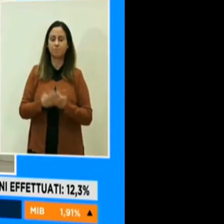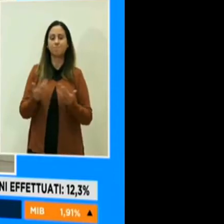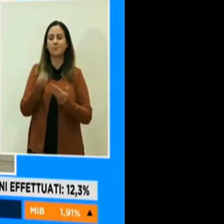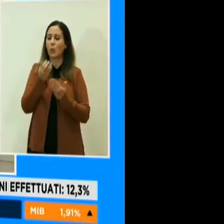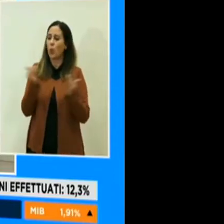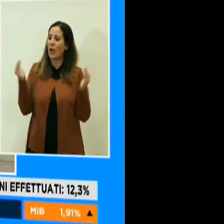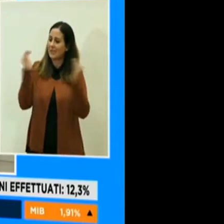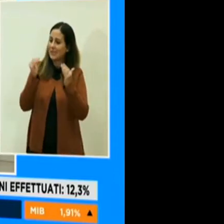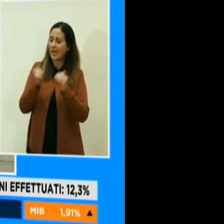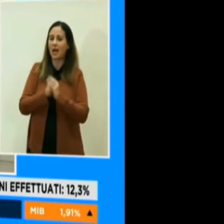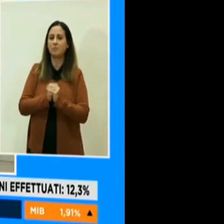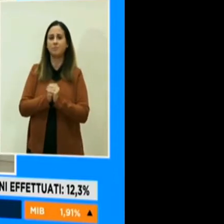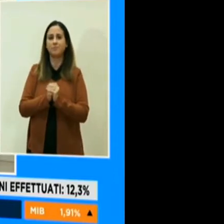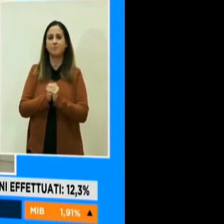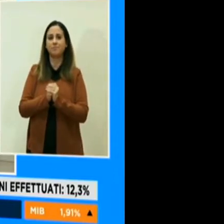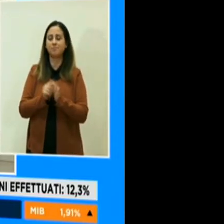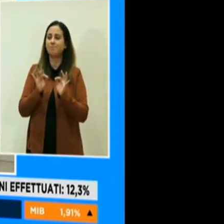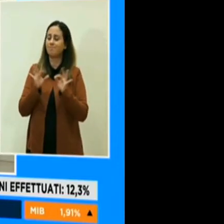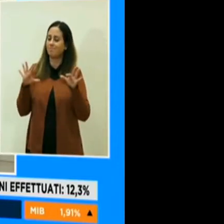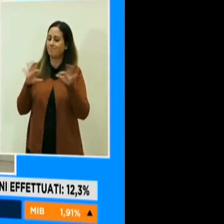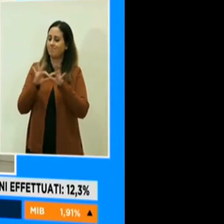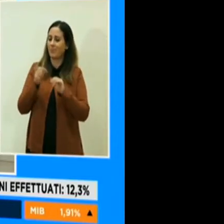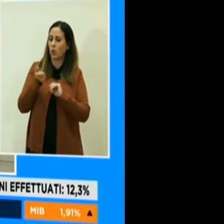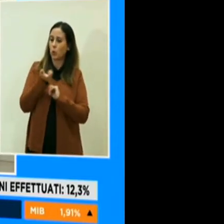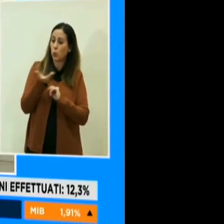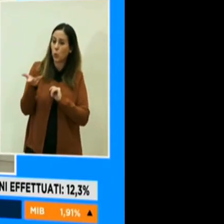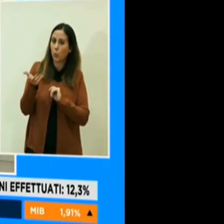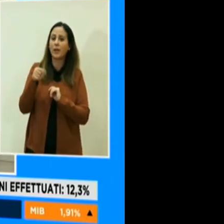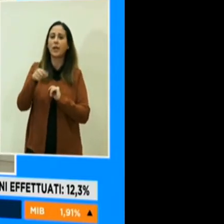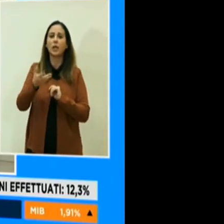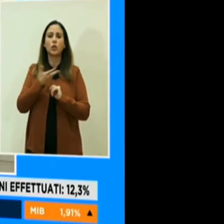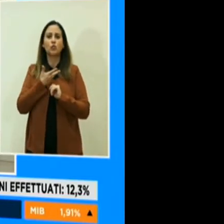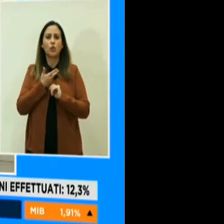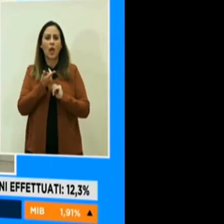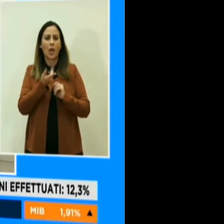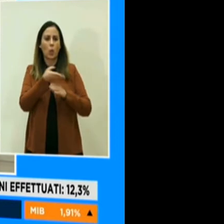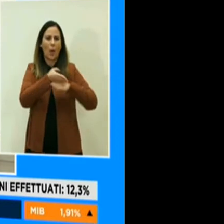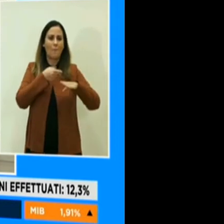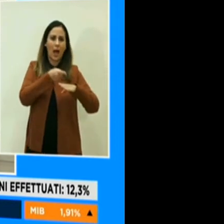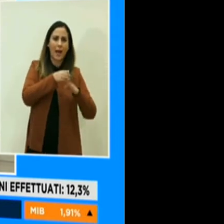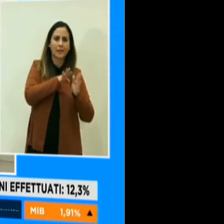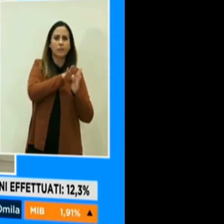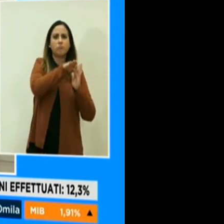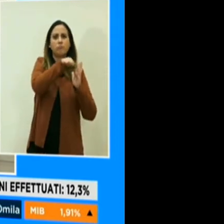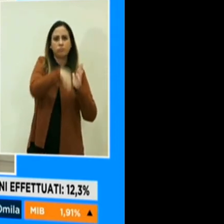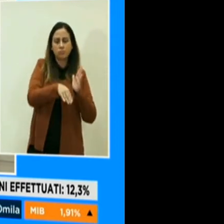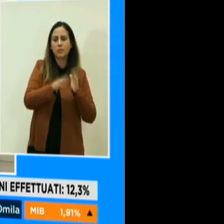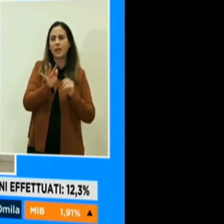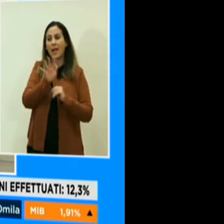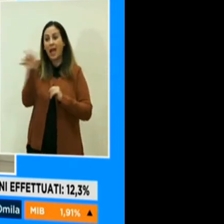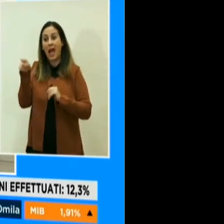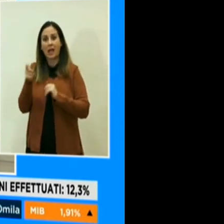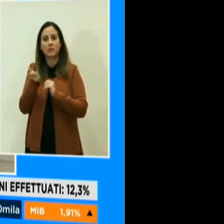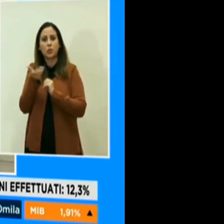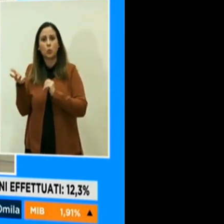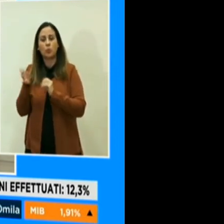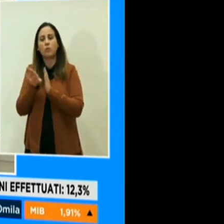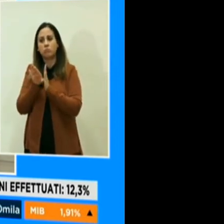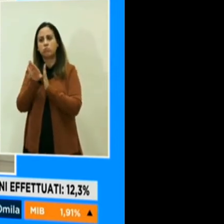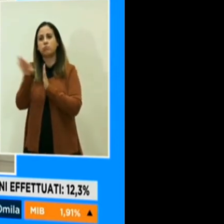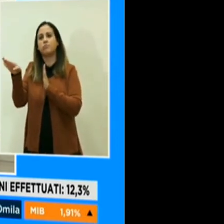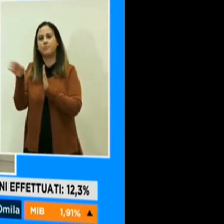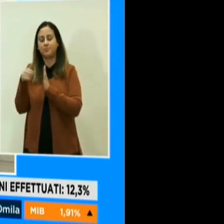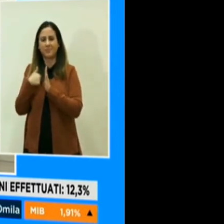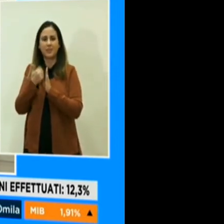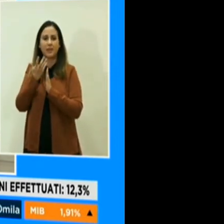Buonasera, proprio in merito a questi numeri che se da una parte calano, poi i morti continuano a essere sempre di più tantissimi, vorrei un vostro